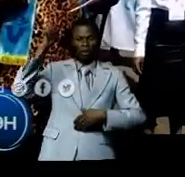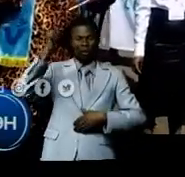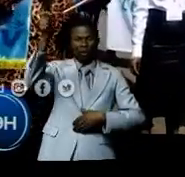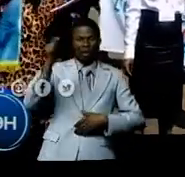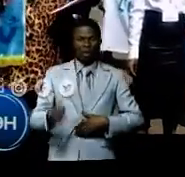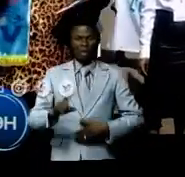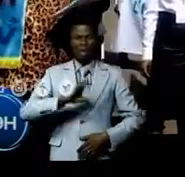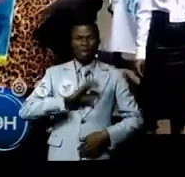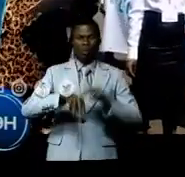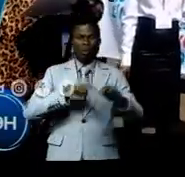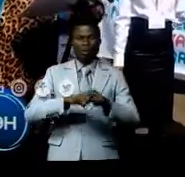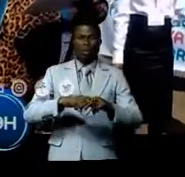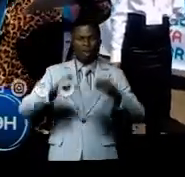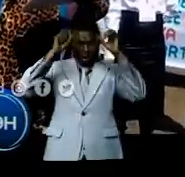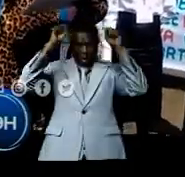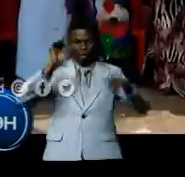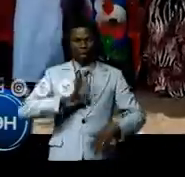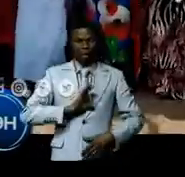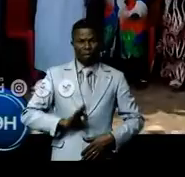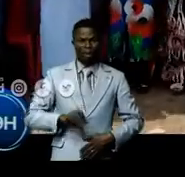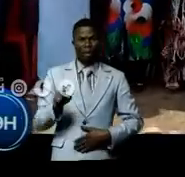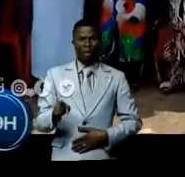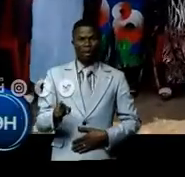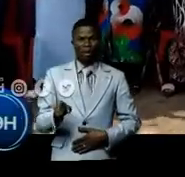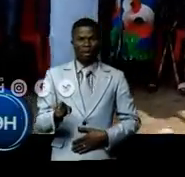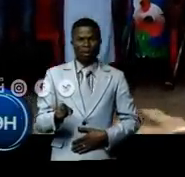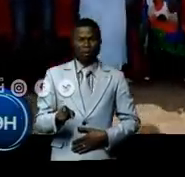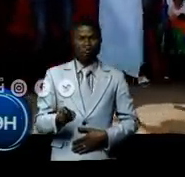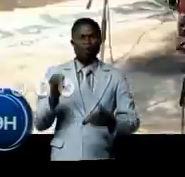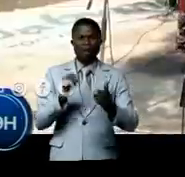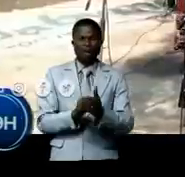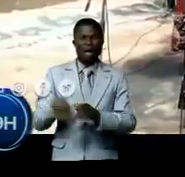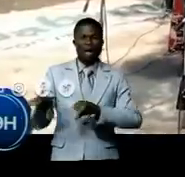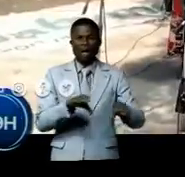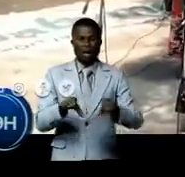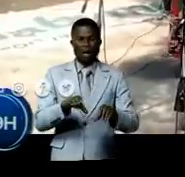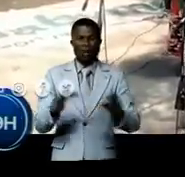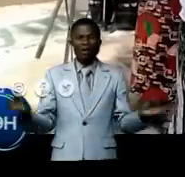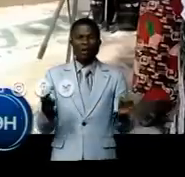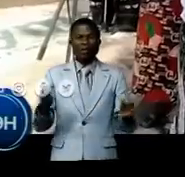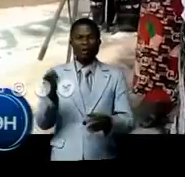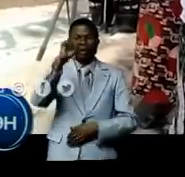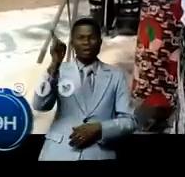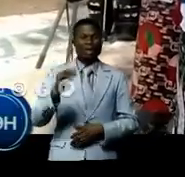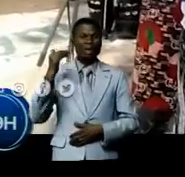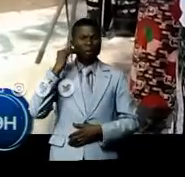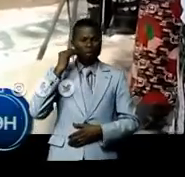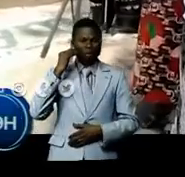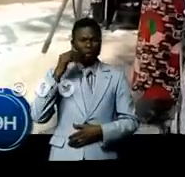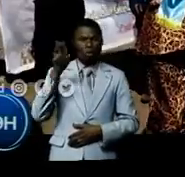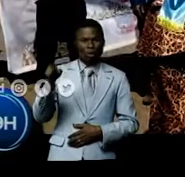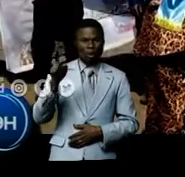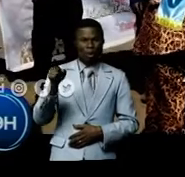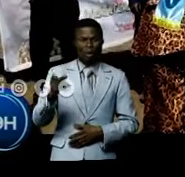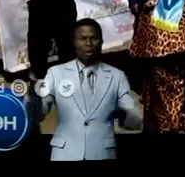et de la police, le chef de l'État, Félix-Antoine Tshisekedi Tshilombo. Un autre fait qui a marqué ces festivités du 30 juin à Madimba,